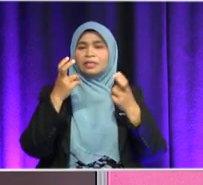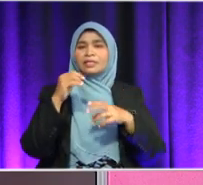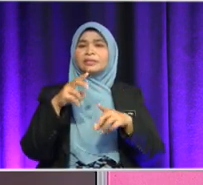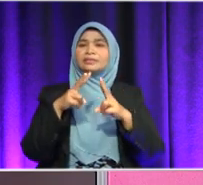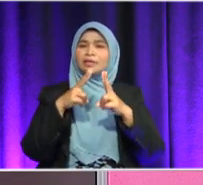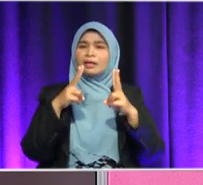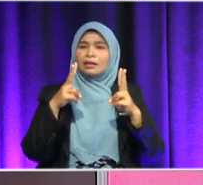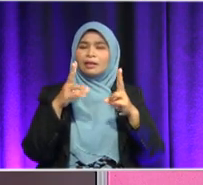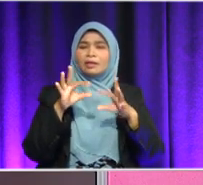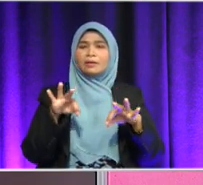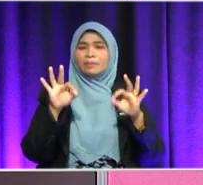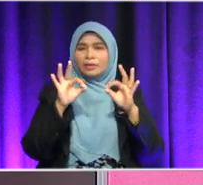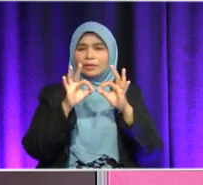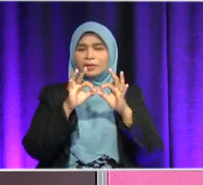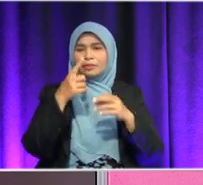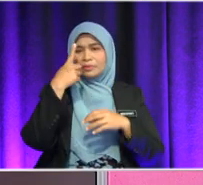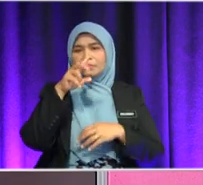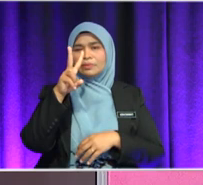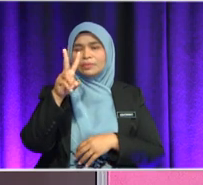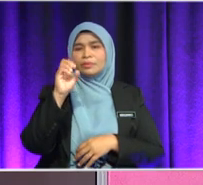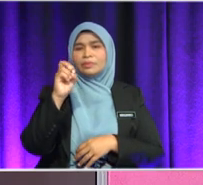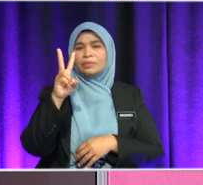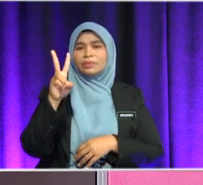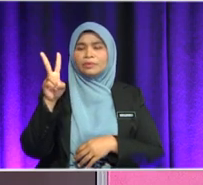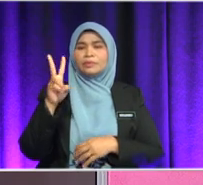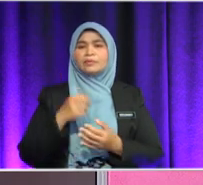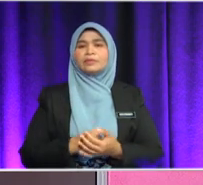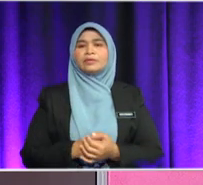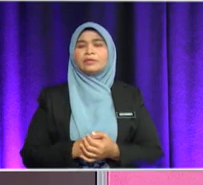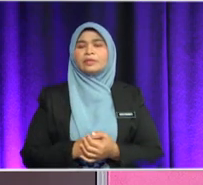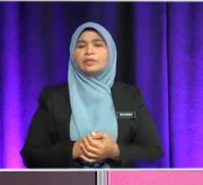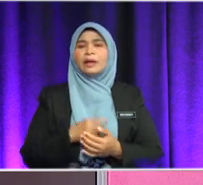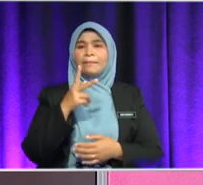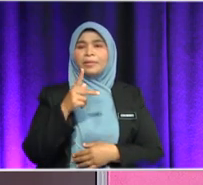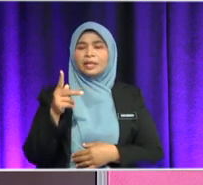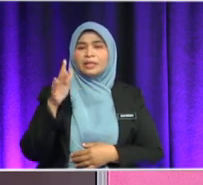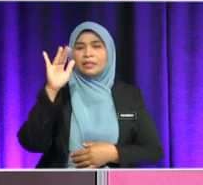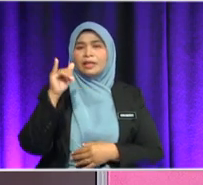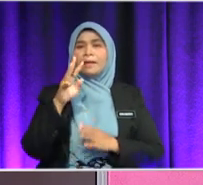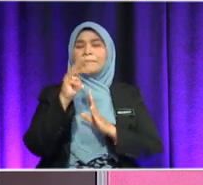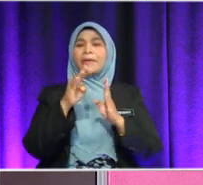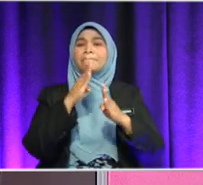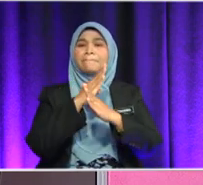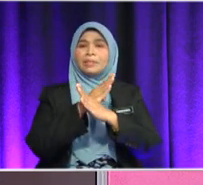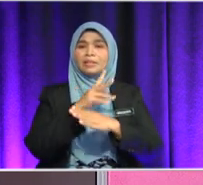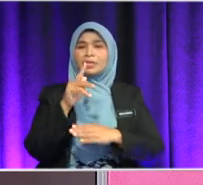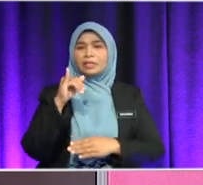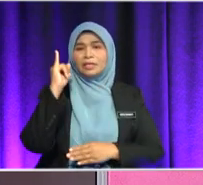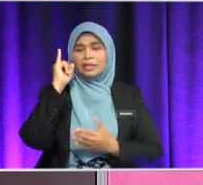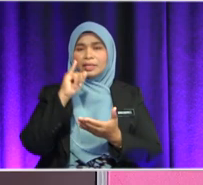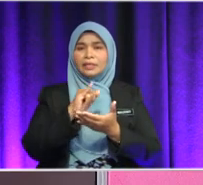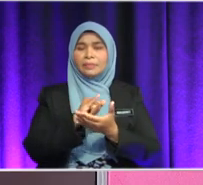sangat-sangat penting untuk 20 22 ini yaitu perkara yang membatalkan iman